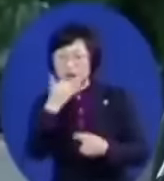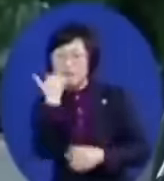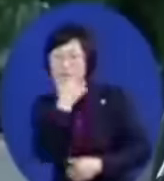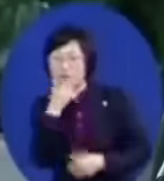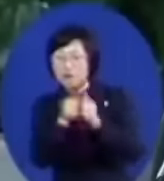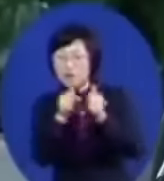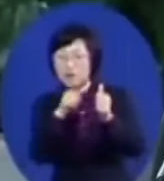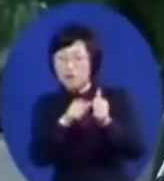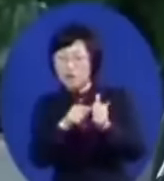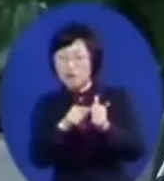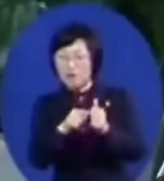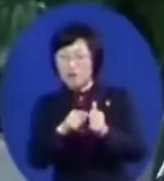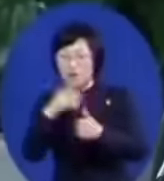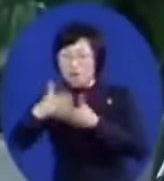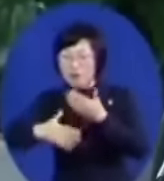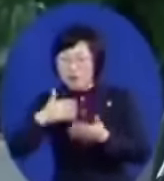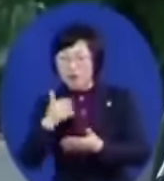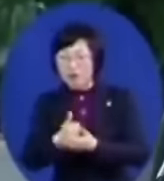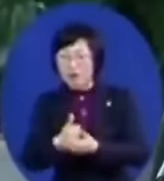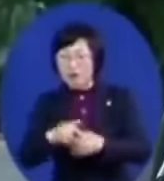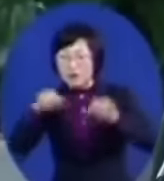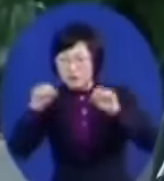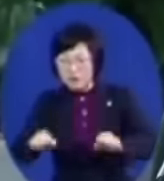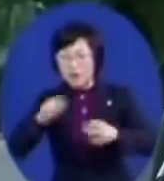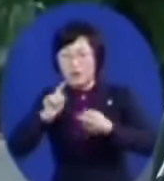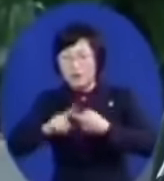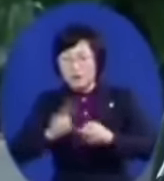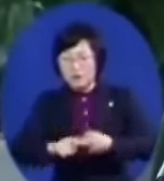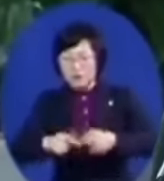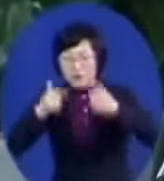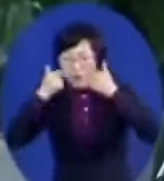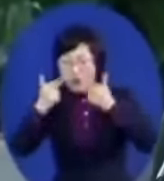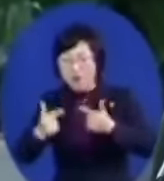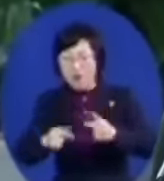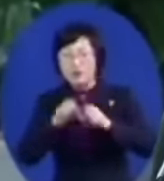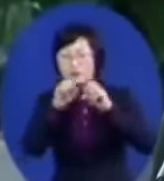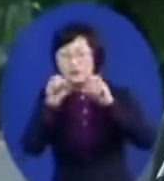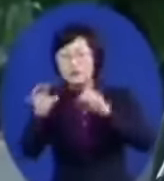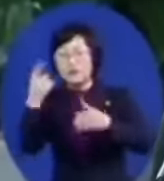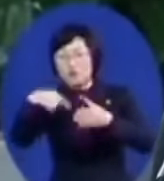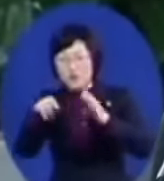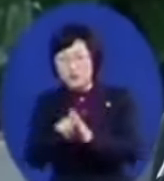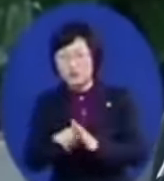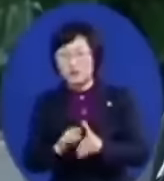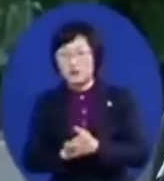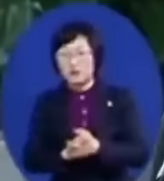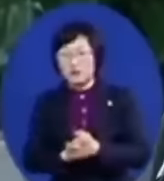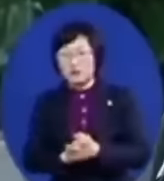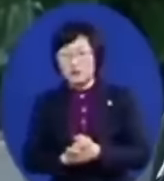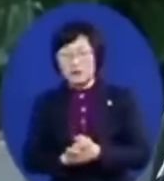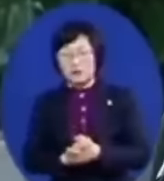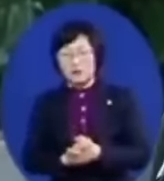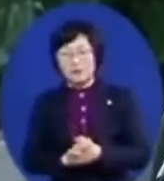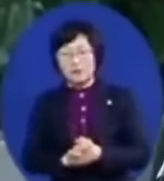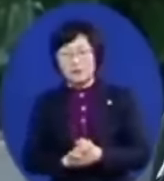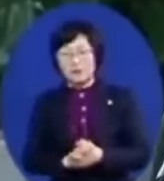살아계셔서 지금도 역사하고 있다는 것을 뚜렷이 증거하기 위해서 베드로를